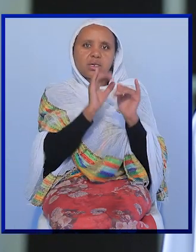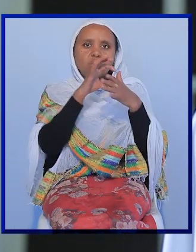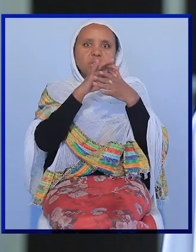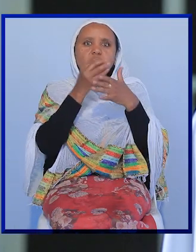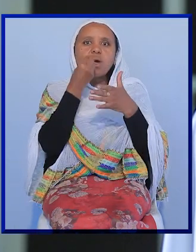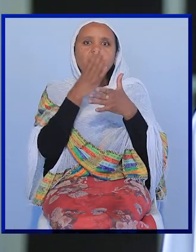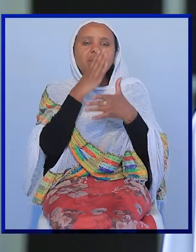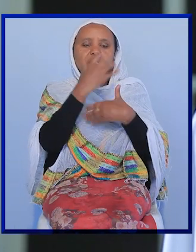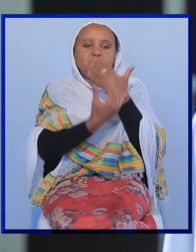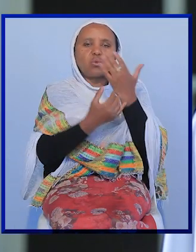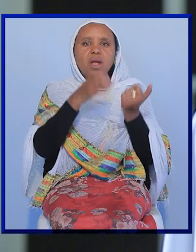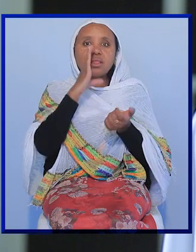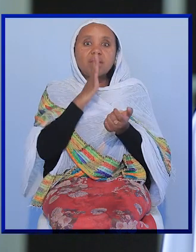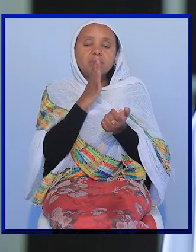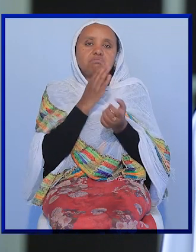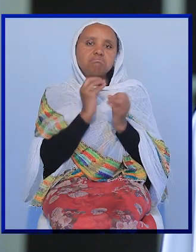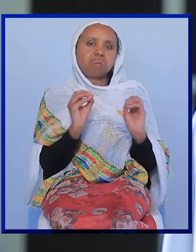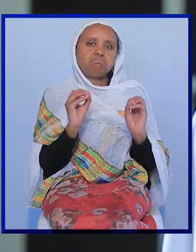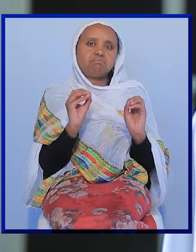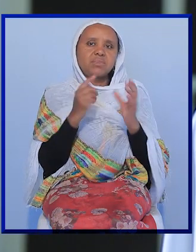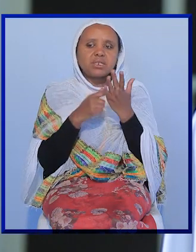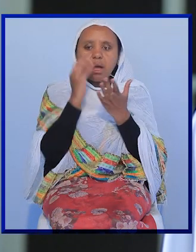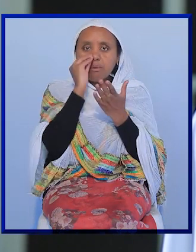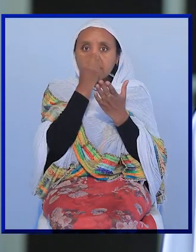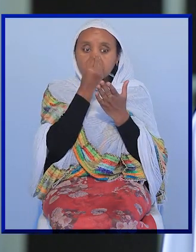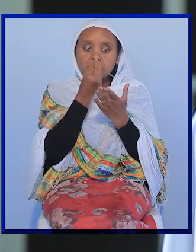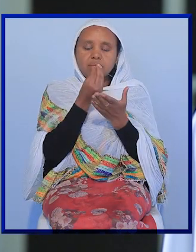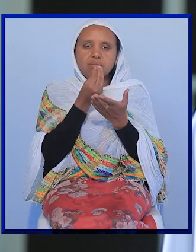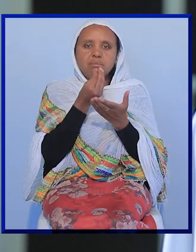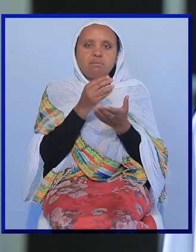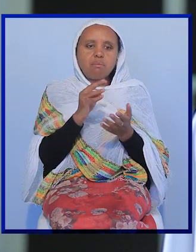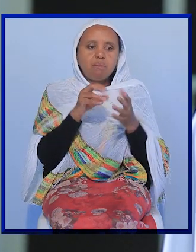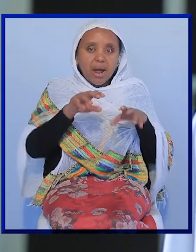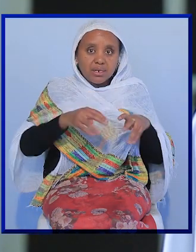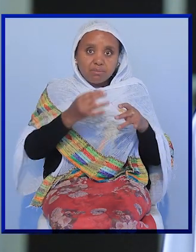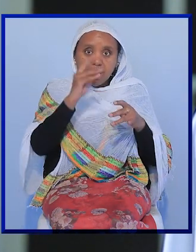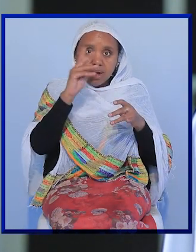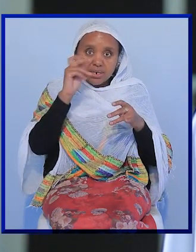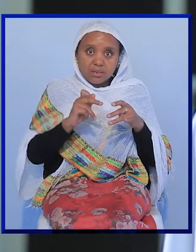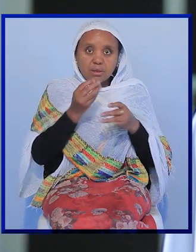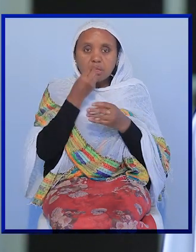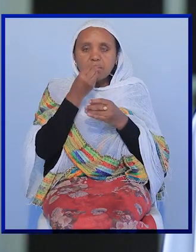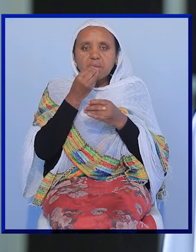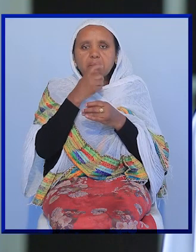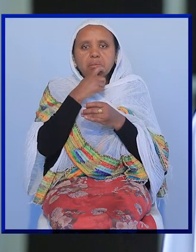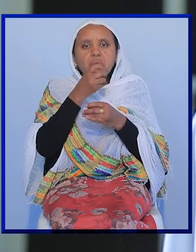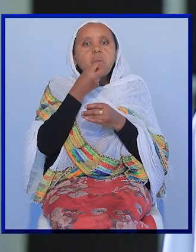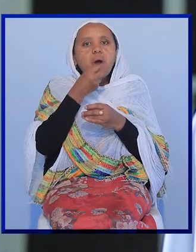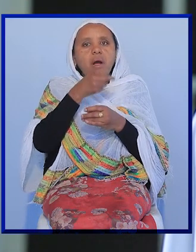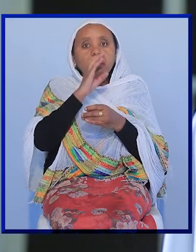ስጋውን ካልበላች ደሙን ካልጠጣች ከንቱ ነች። ልክ አበባ ማዕድናትን ካልተመገበ ውሃን ካልጠጣ እንደሚደርቅ፣